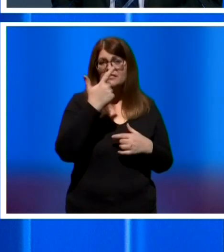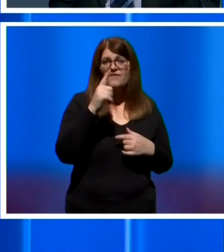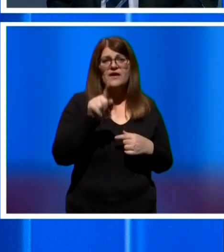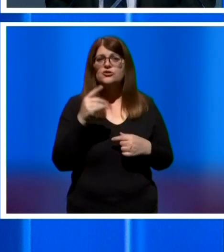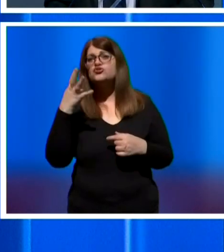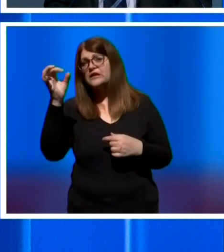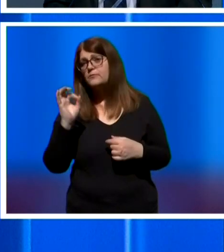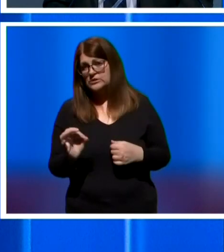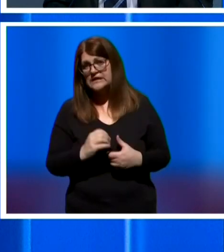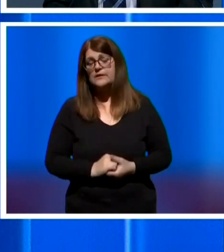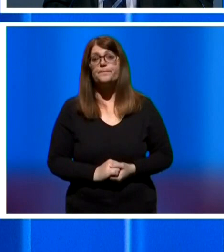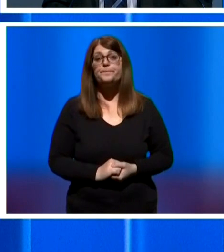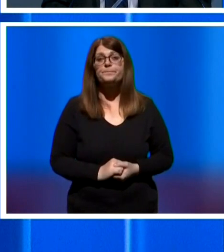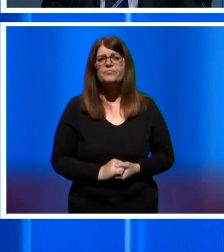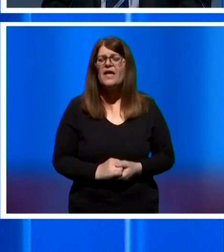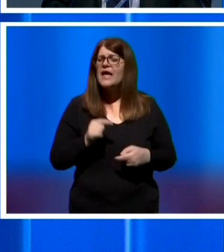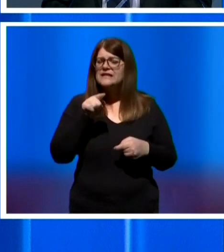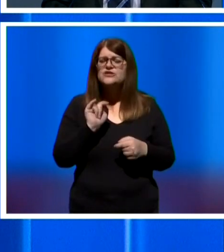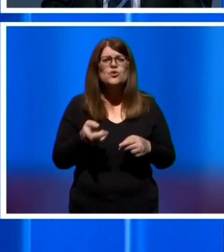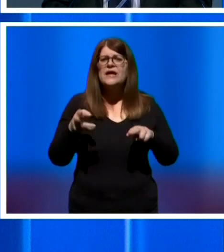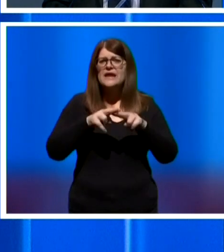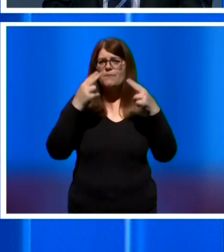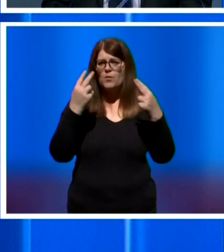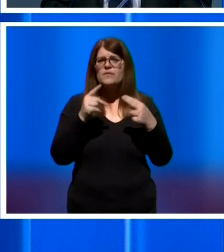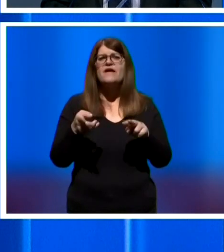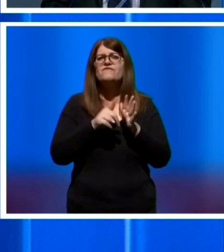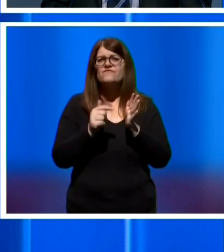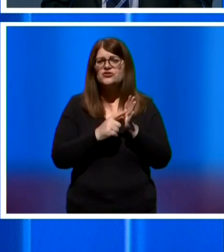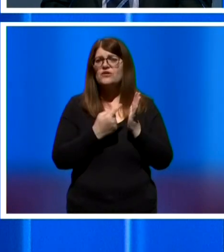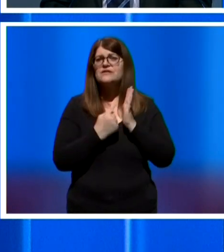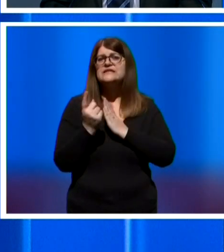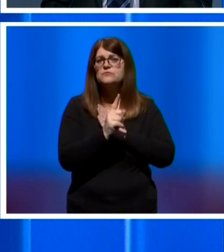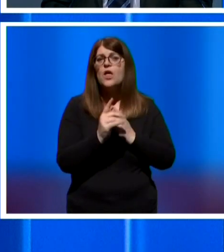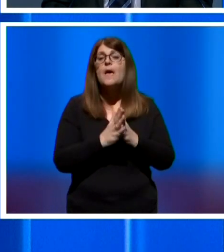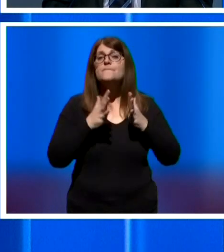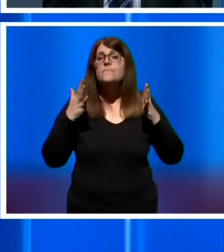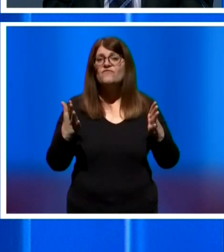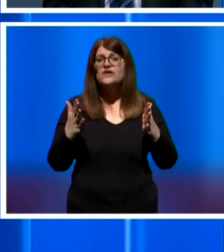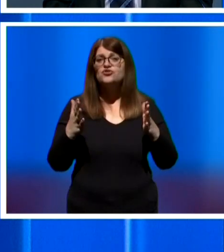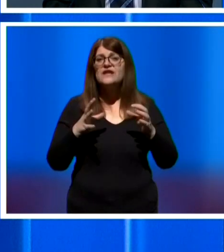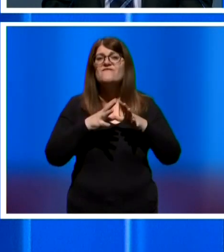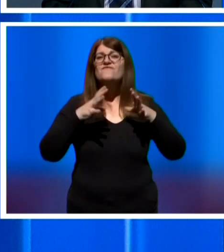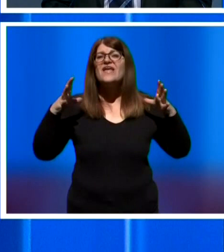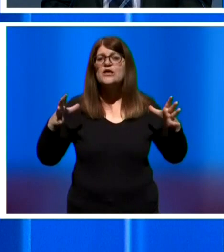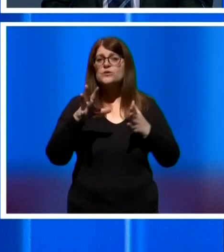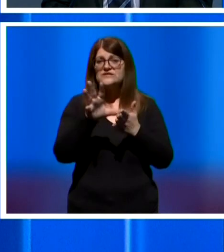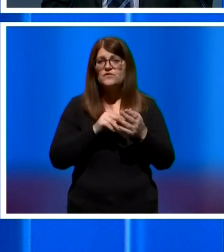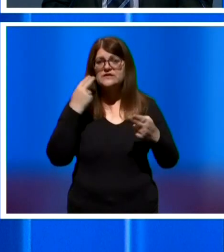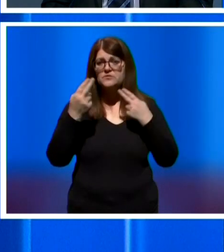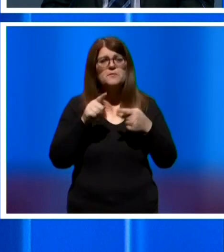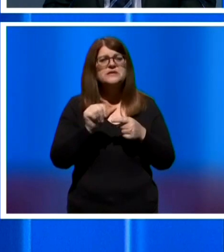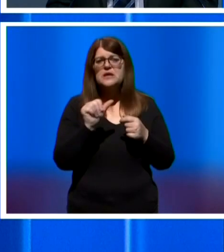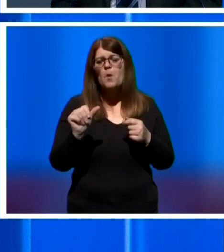4%. Tisto, kar je pomembno in kar je bilo večkrat izpostavljeno, povečanje velikosti vzorca raziskave bi samo zanemarljivo